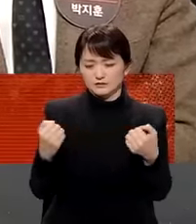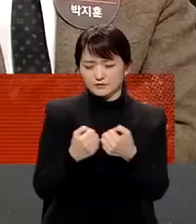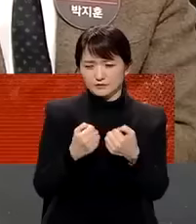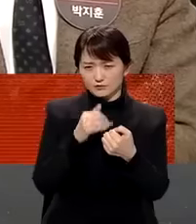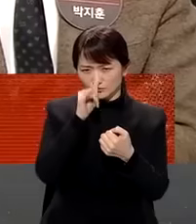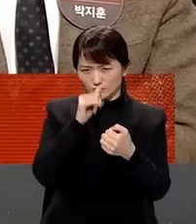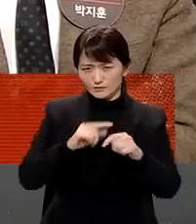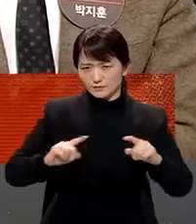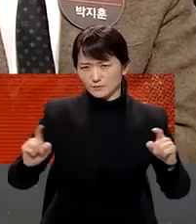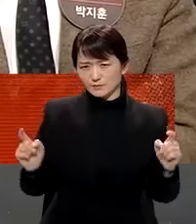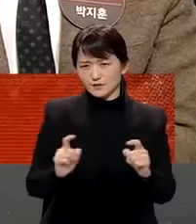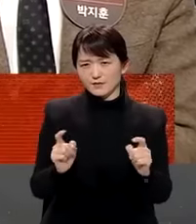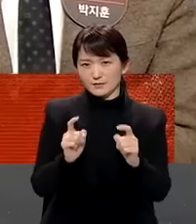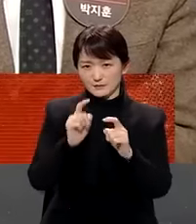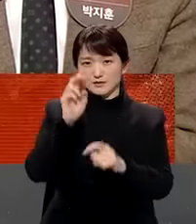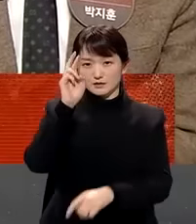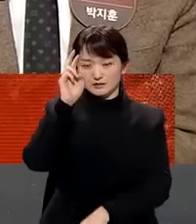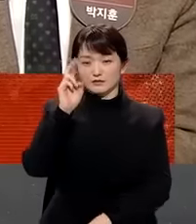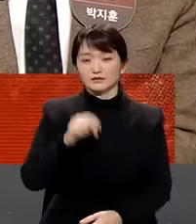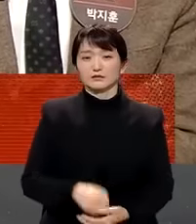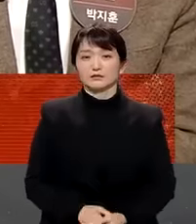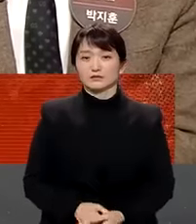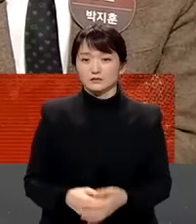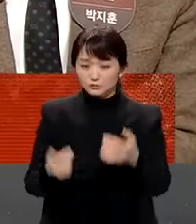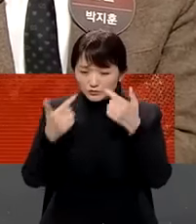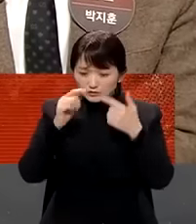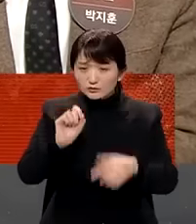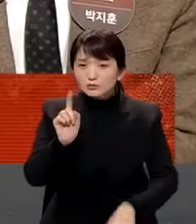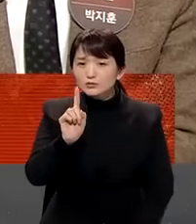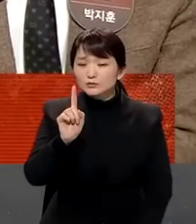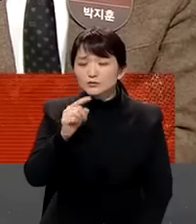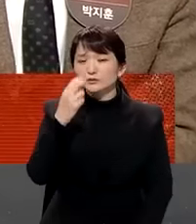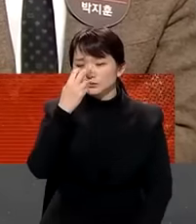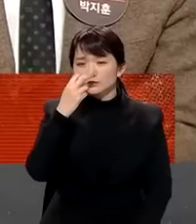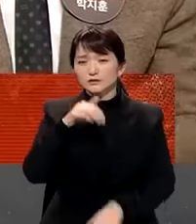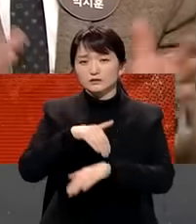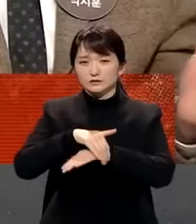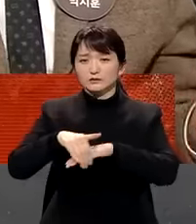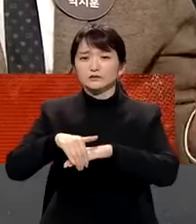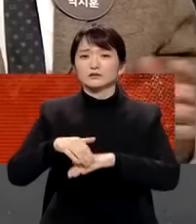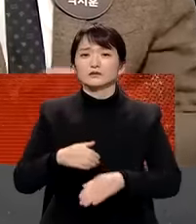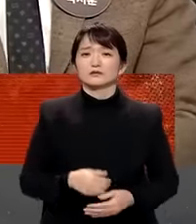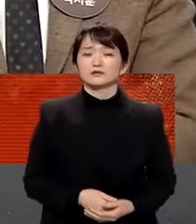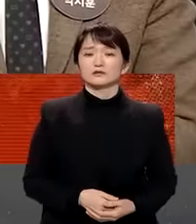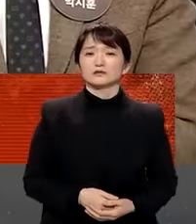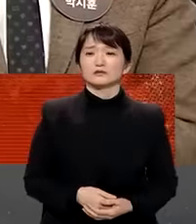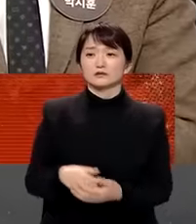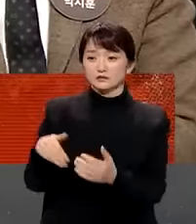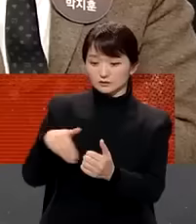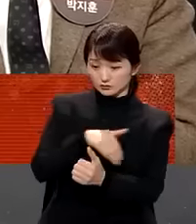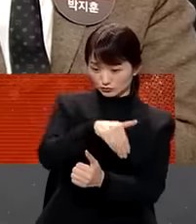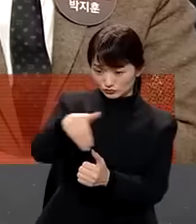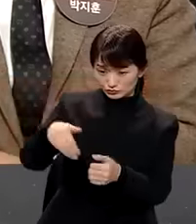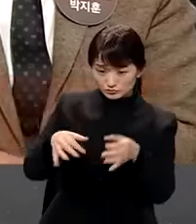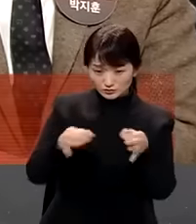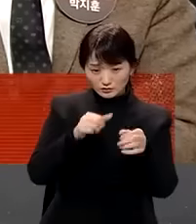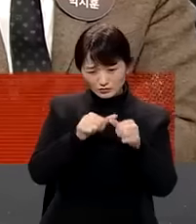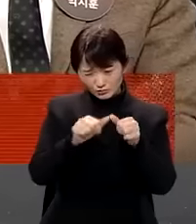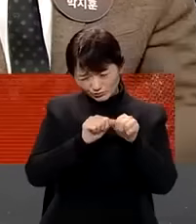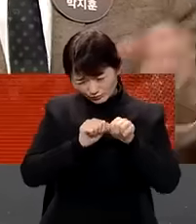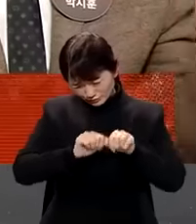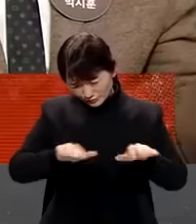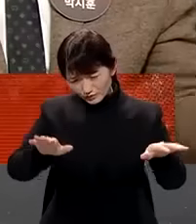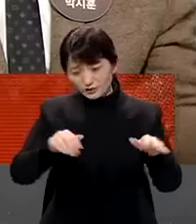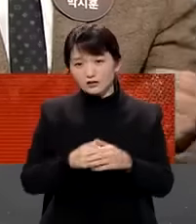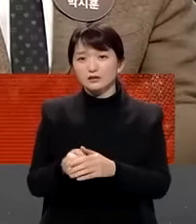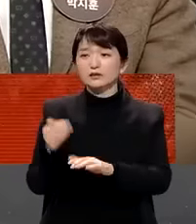것이라고 이제 조사가 됐는데 뭐 정확한 동기는 이제 조사하겠다고 밝혔는데 이게 이미 주변 매장에 소문이 다 났었고